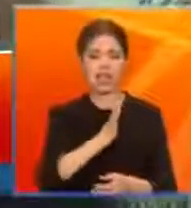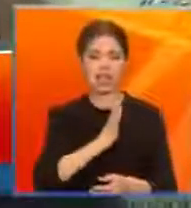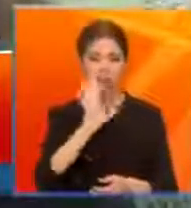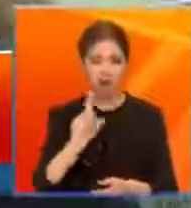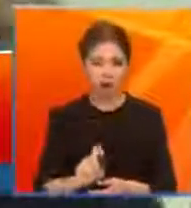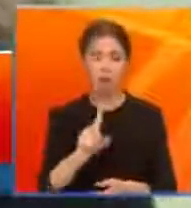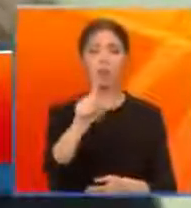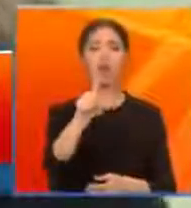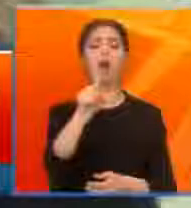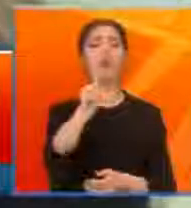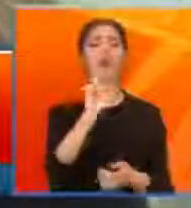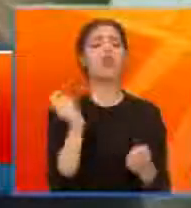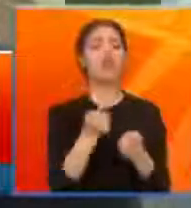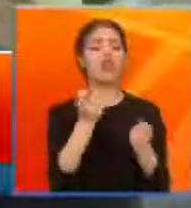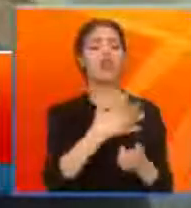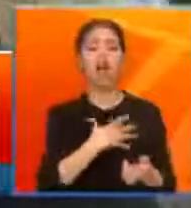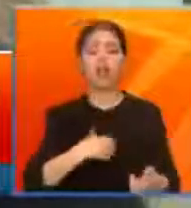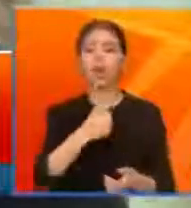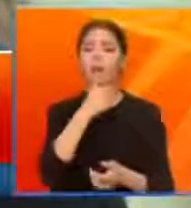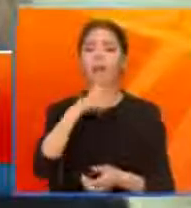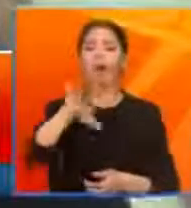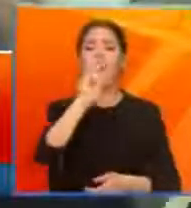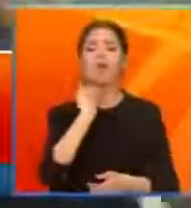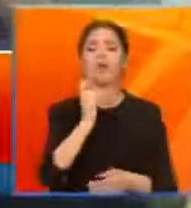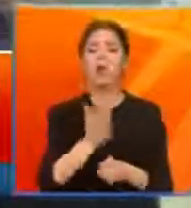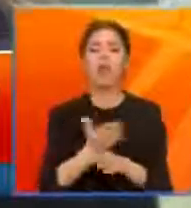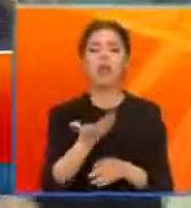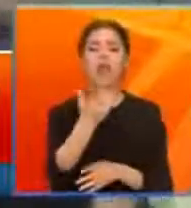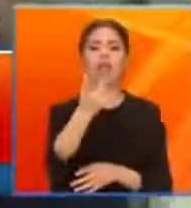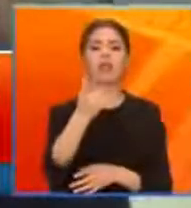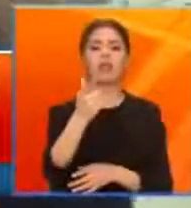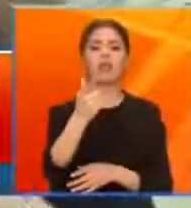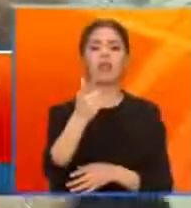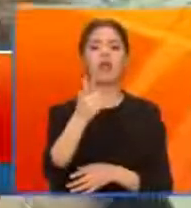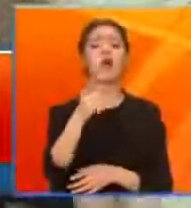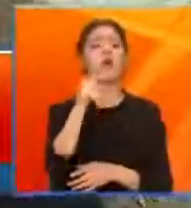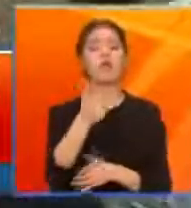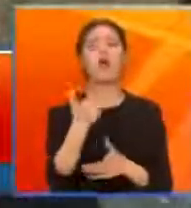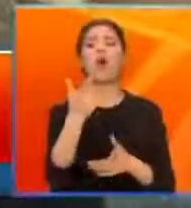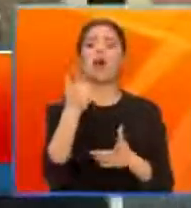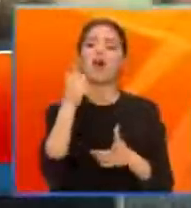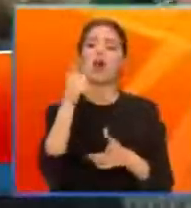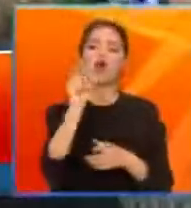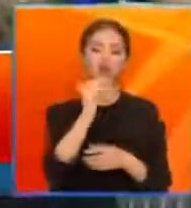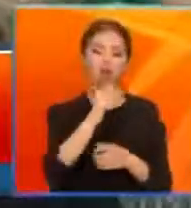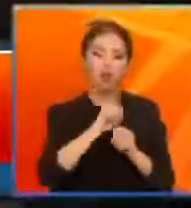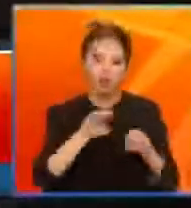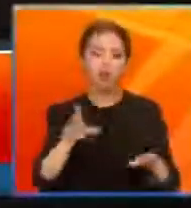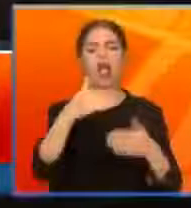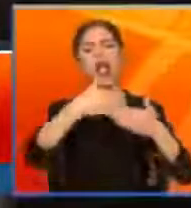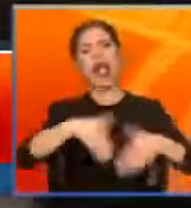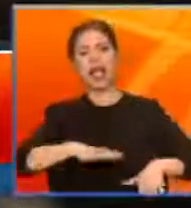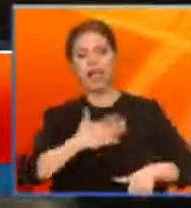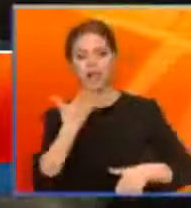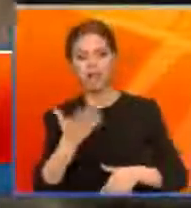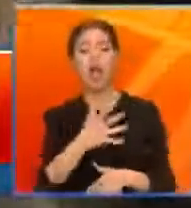de çalışan veliler için çok zor olacak ama en azından virüsün yayılmasını, çocukların daha çok birbirine bulaştırmasını engelleyecek.